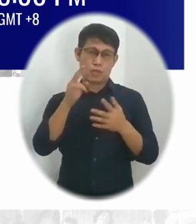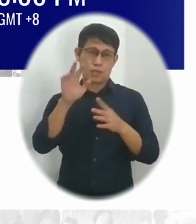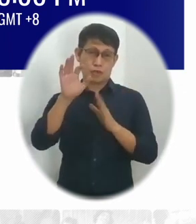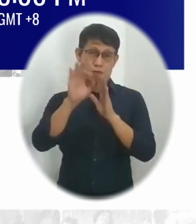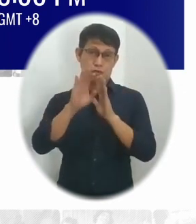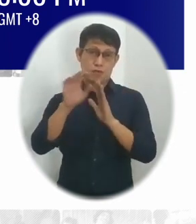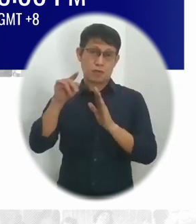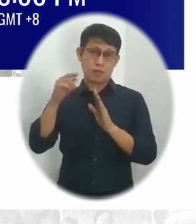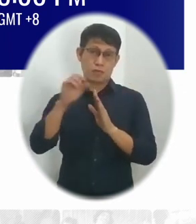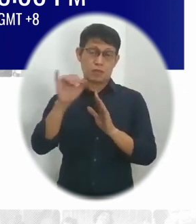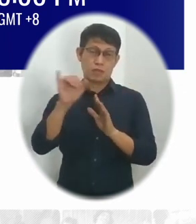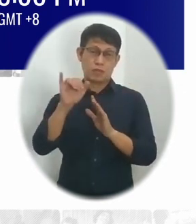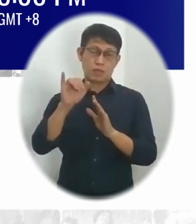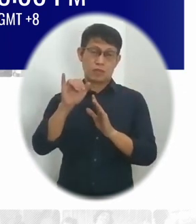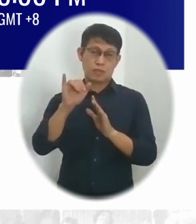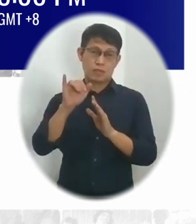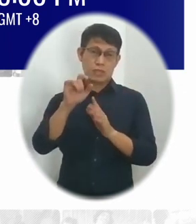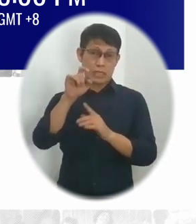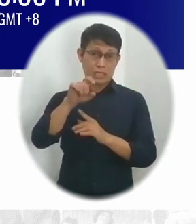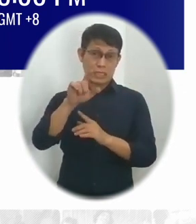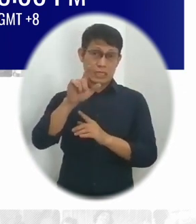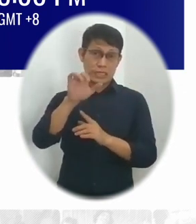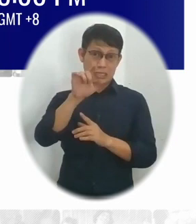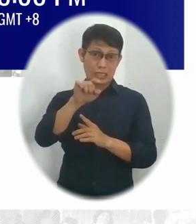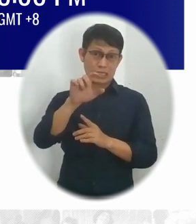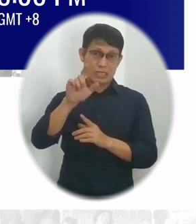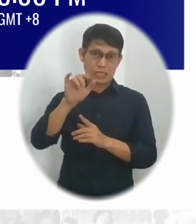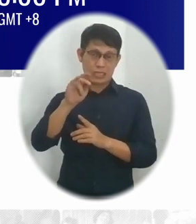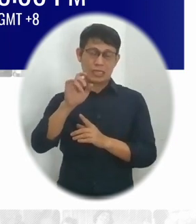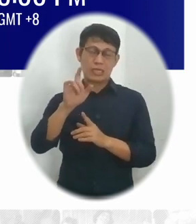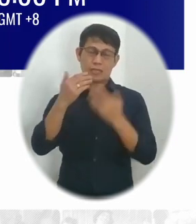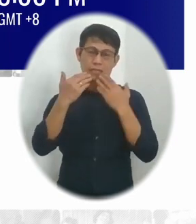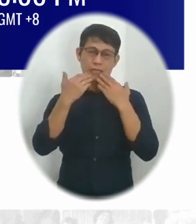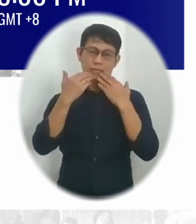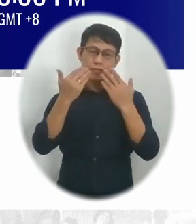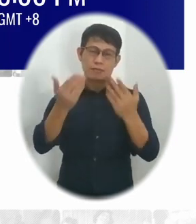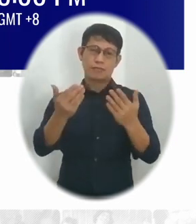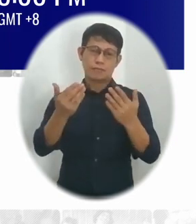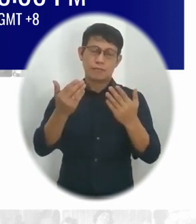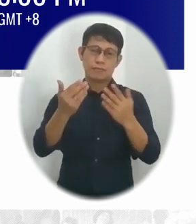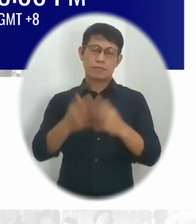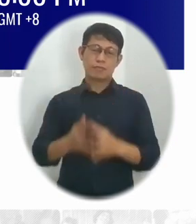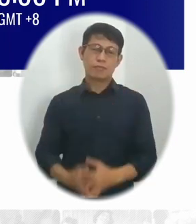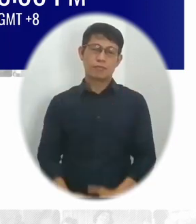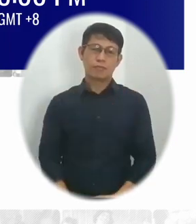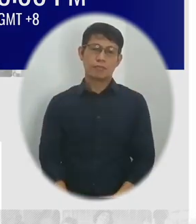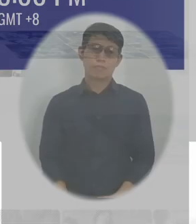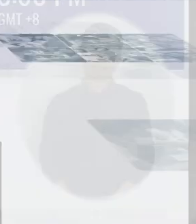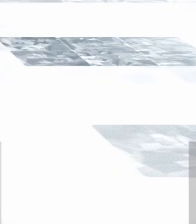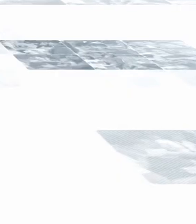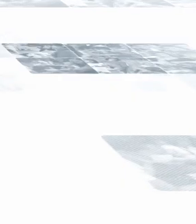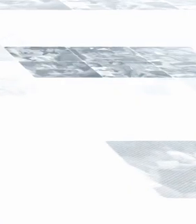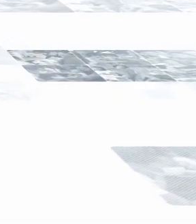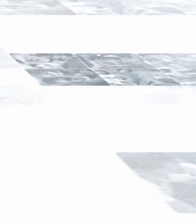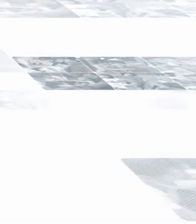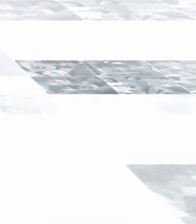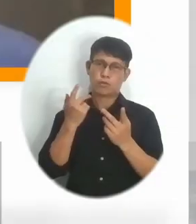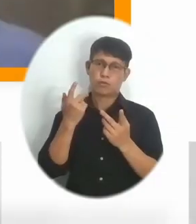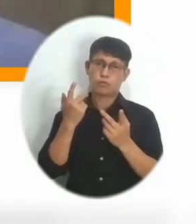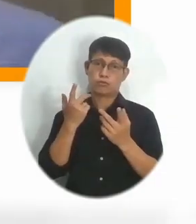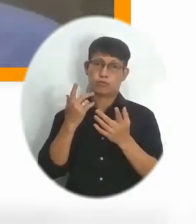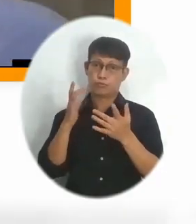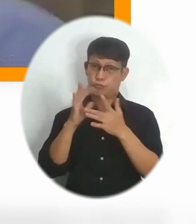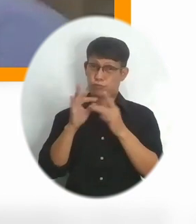bisitahin nyo kami sa aming Facebook page at huwag kalimutan kaming i-like at i-follow. Maraming salamat.